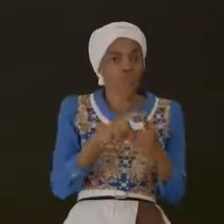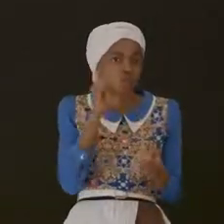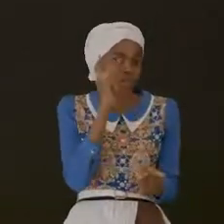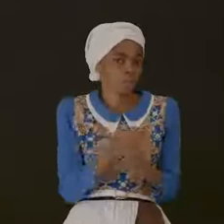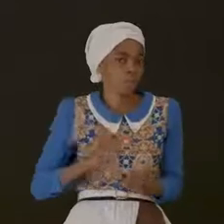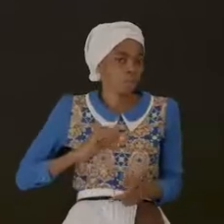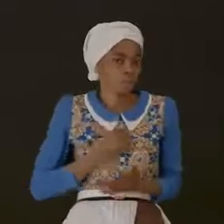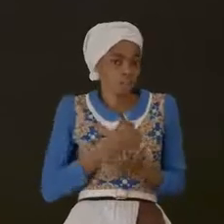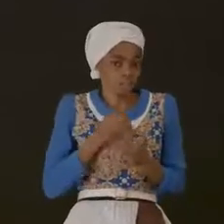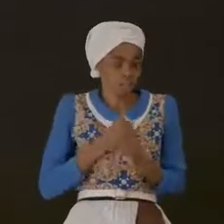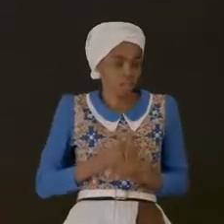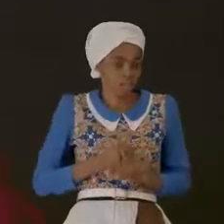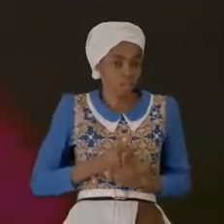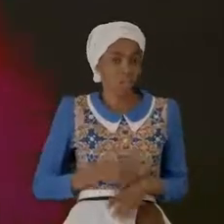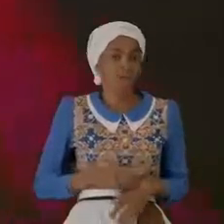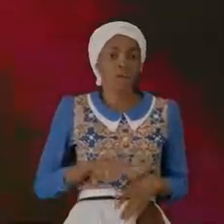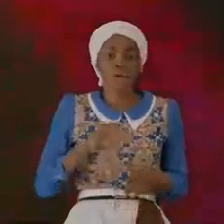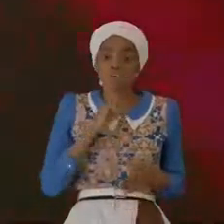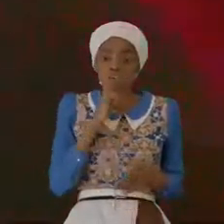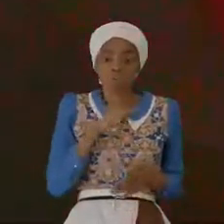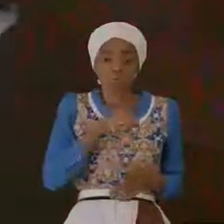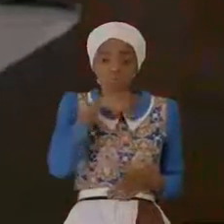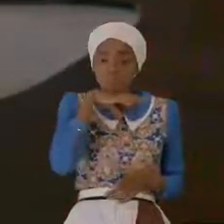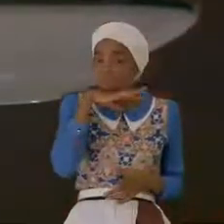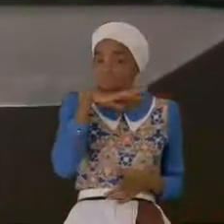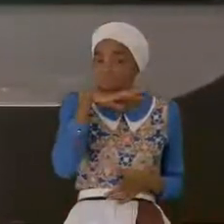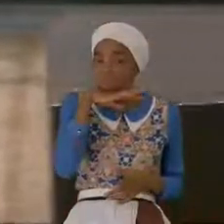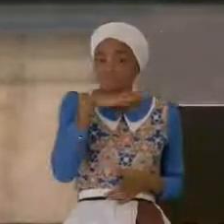nous préserver sans souillure,